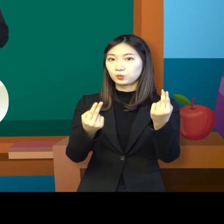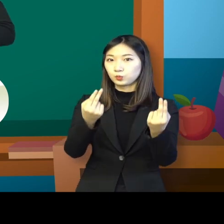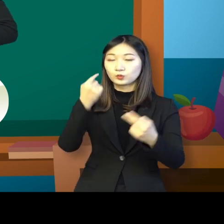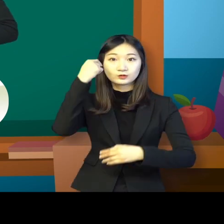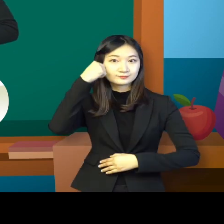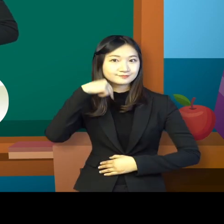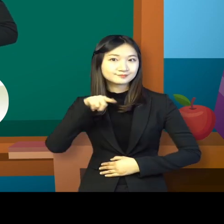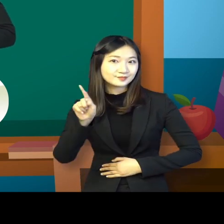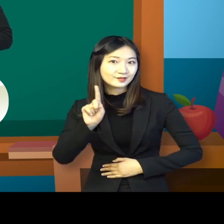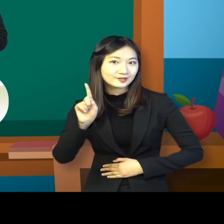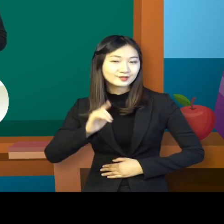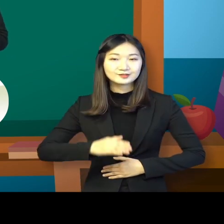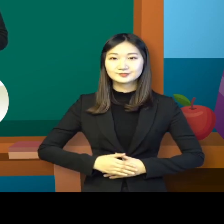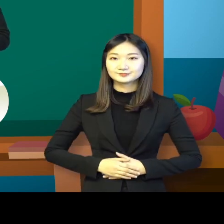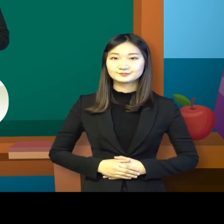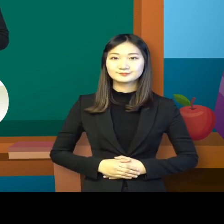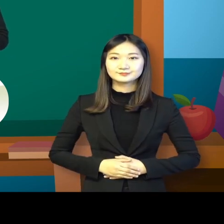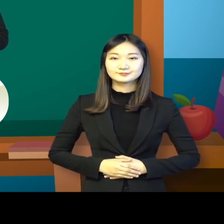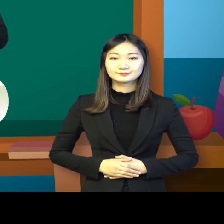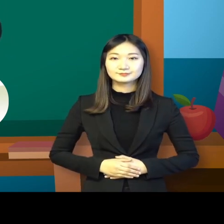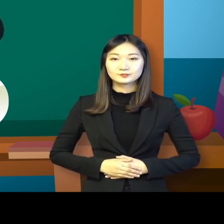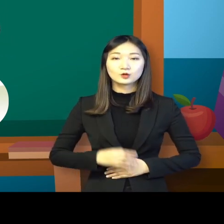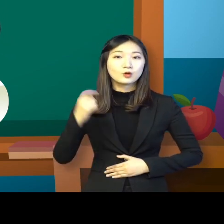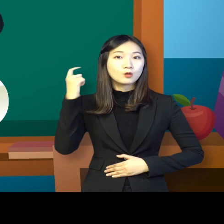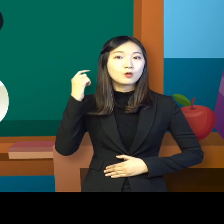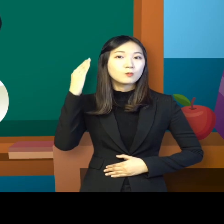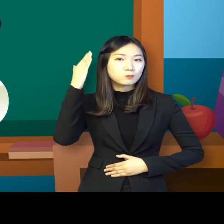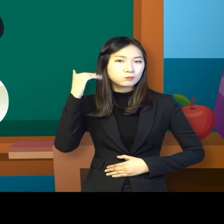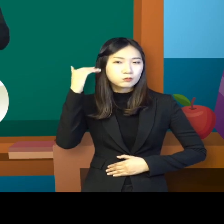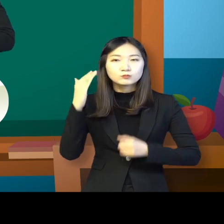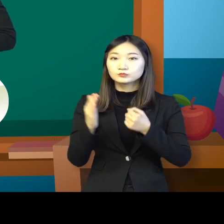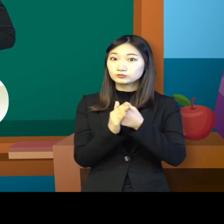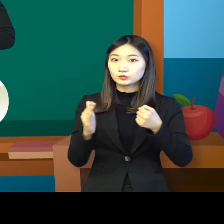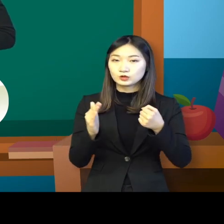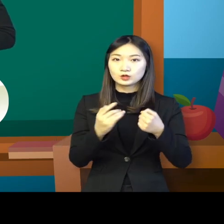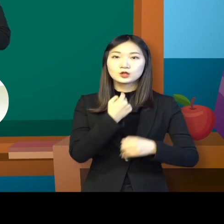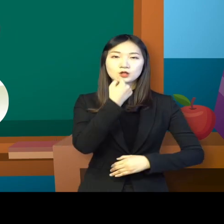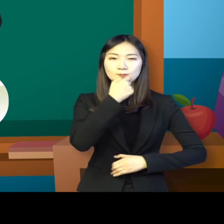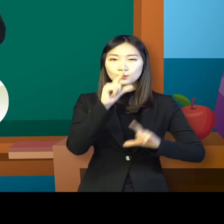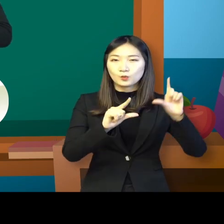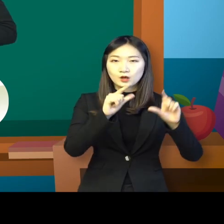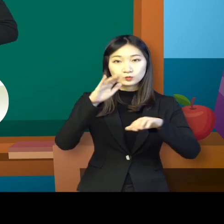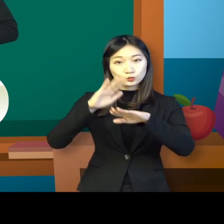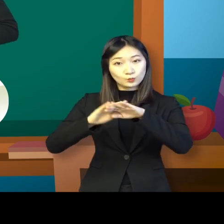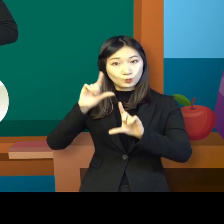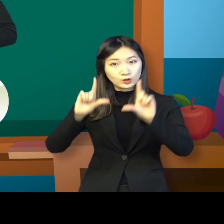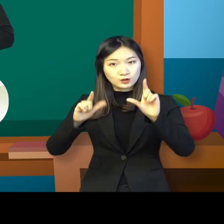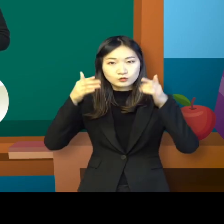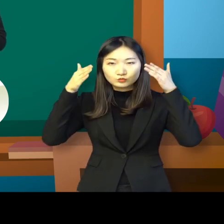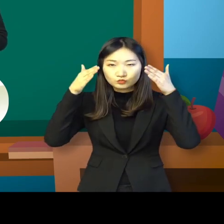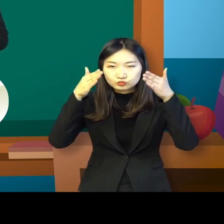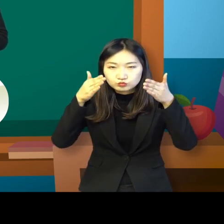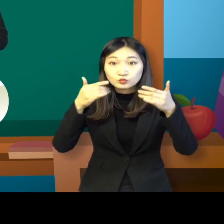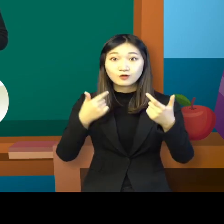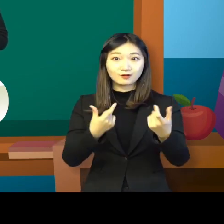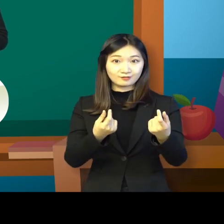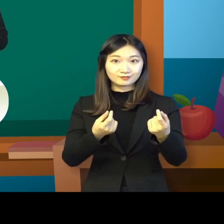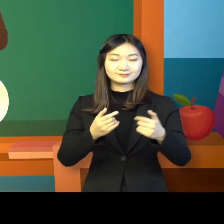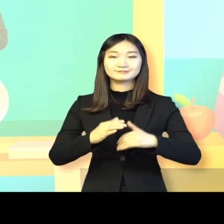보니까 어떤가요? 소리가 들리지 않으니까 입과 손의 모양을 더욱 집중해서 보게